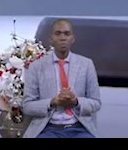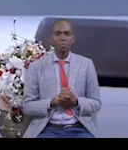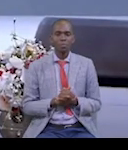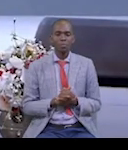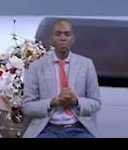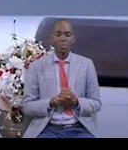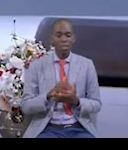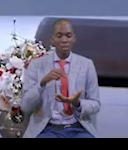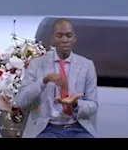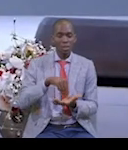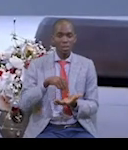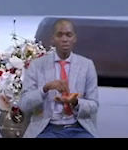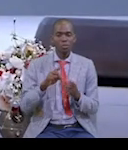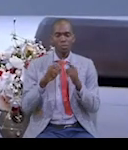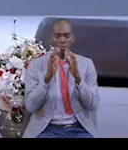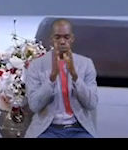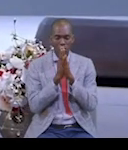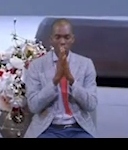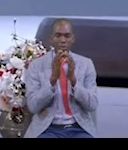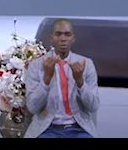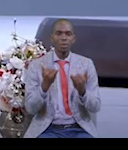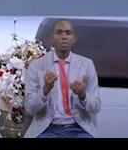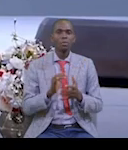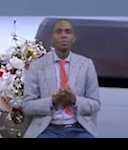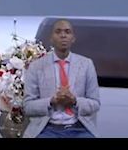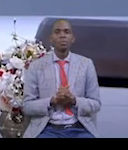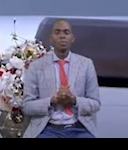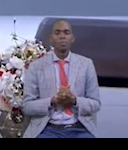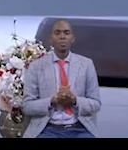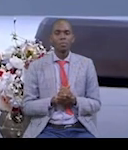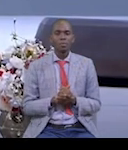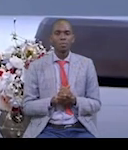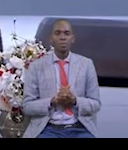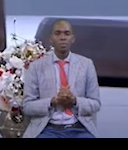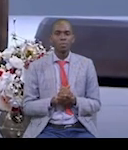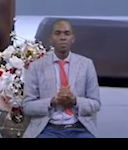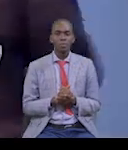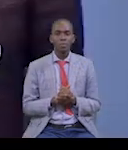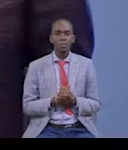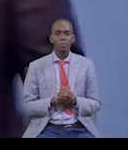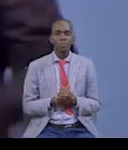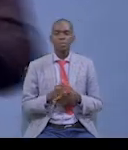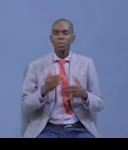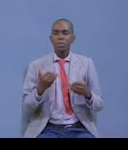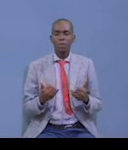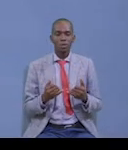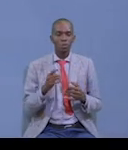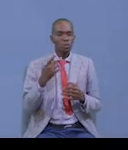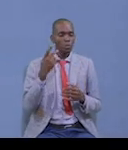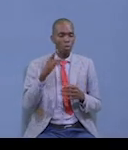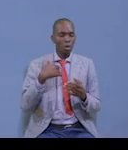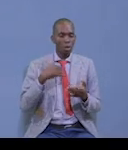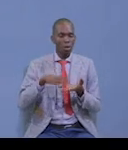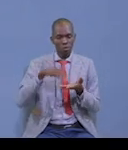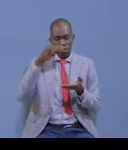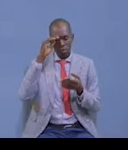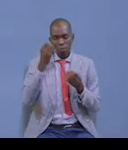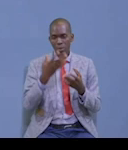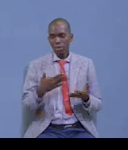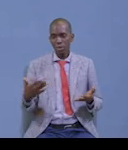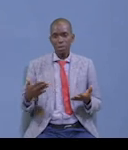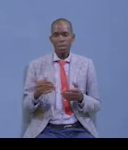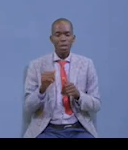Let's rise up and pray together. లేచి అందరూ లేచి నిలబడి ప్రార్థన చేసుకుందాం. Everything you have heard. ఇప్పుడు మీరు విన్నదాన్ని చూడండి.